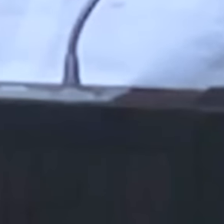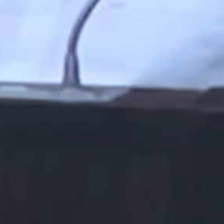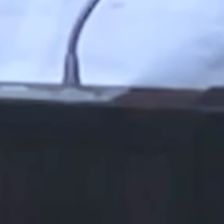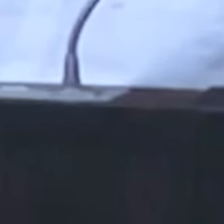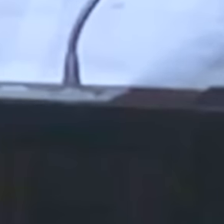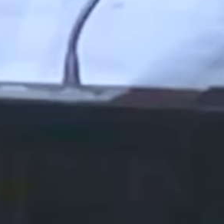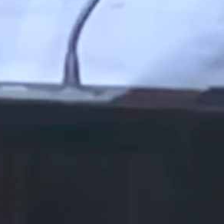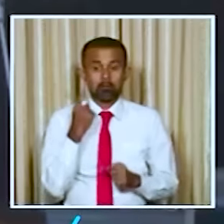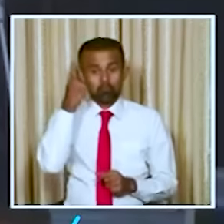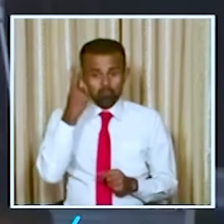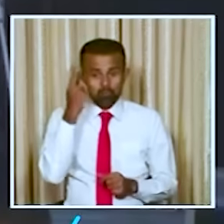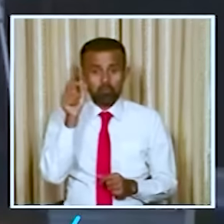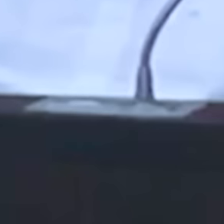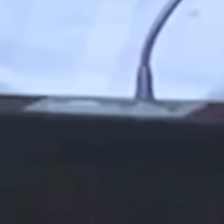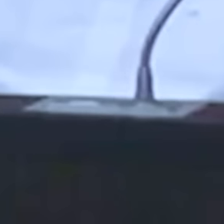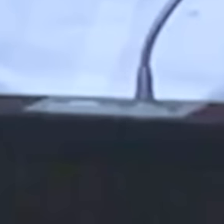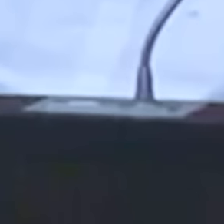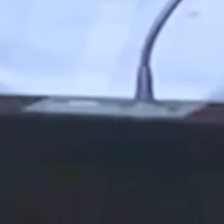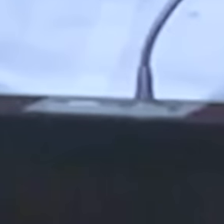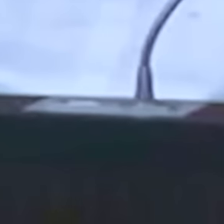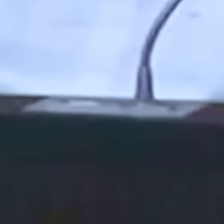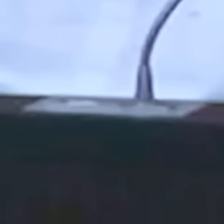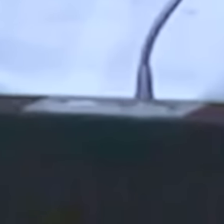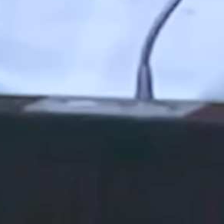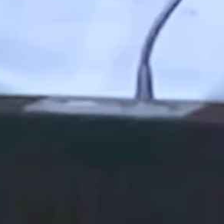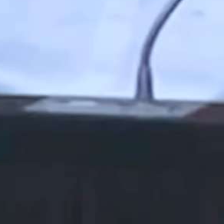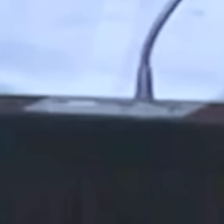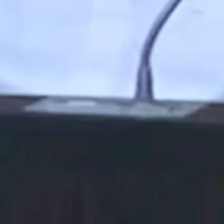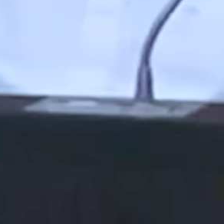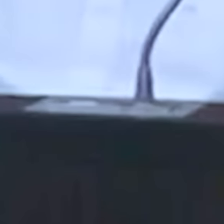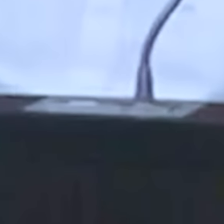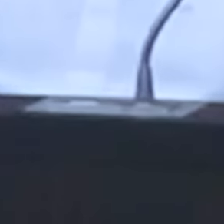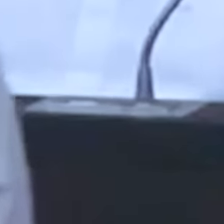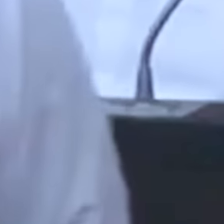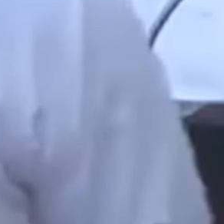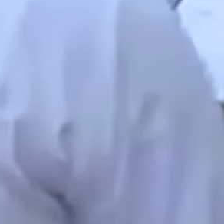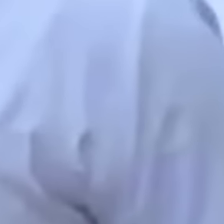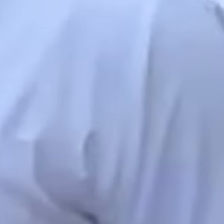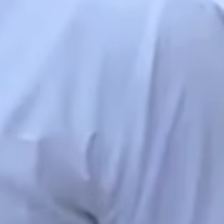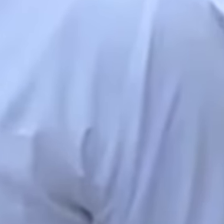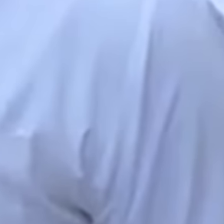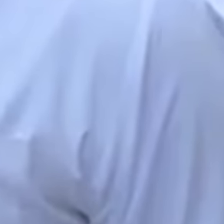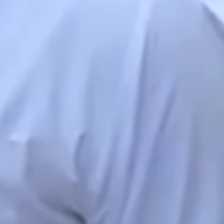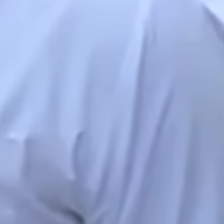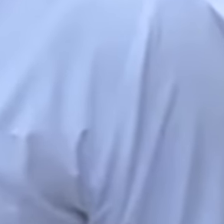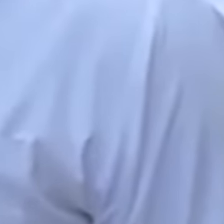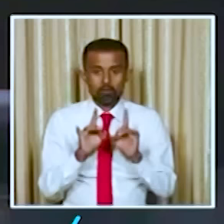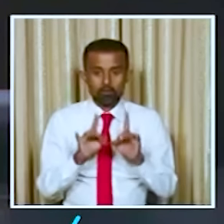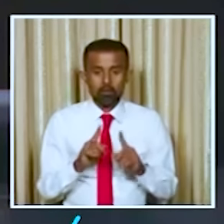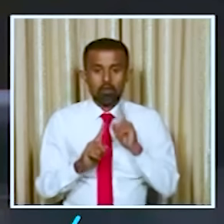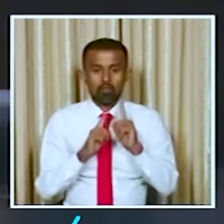උගත් මන්ත්‍රීතුමියකුත් අර වගේ මජර දේශපාලන වේදිකාවට ගිහිල්ලා තමන්ගේ මතය මජර දේශපාලනයක් බවට පරිවර්තනය